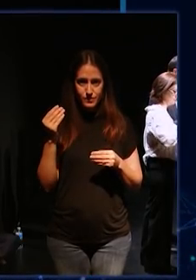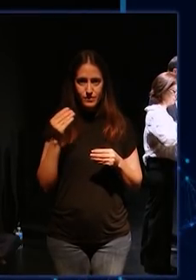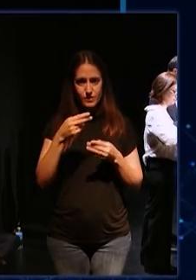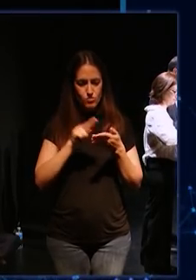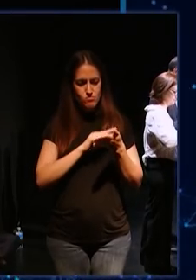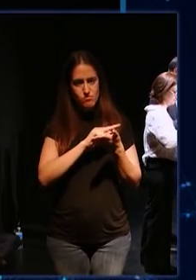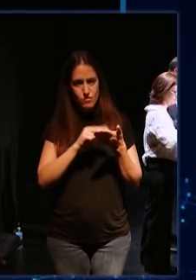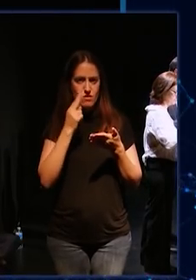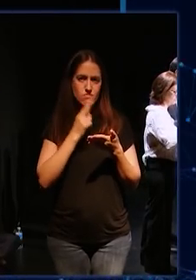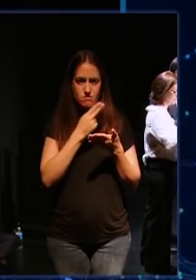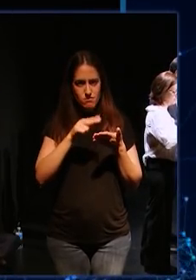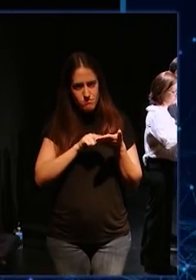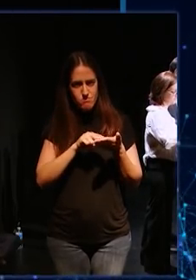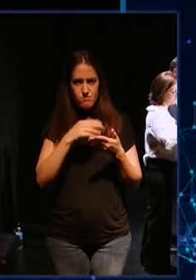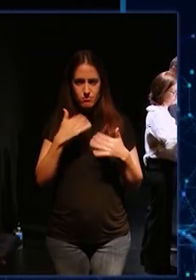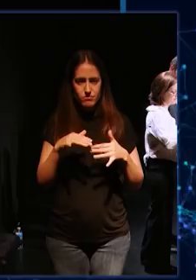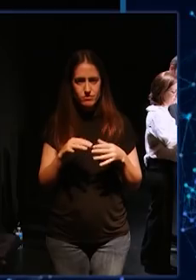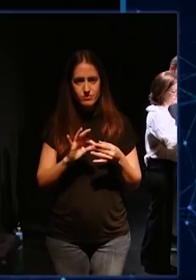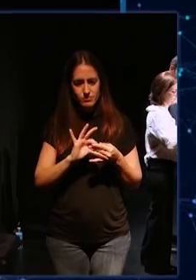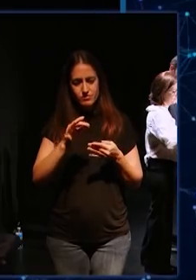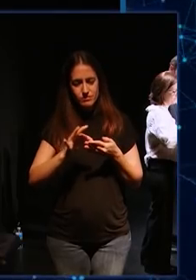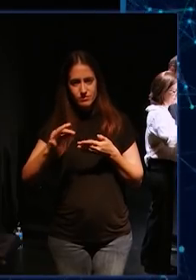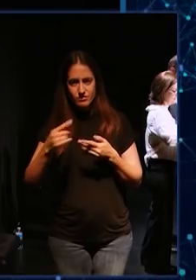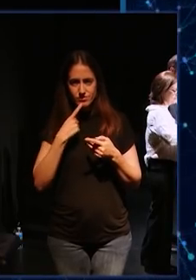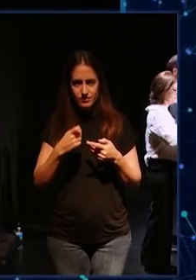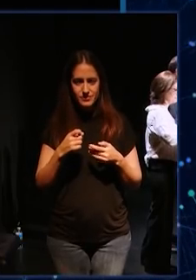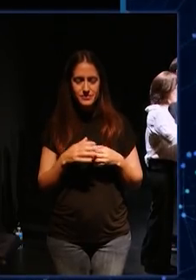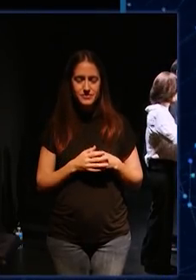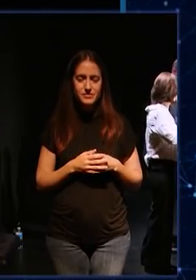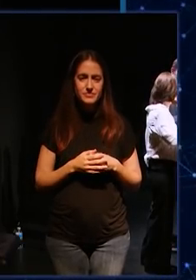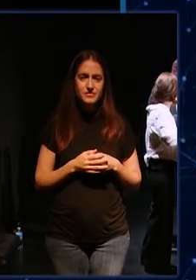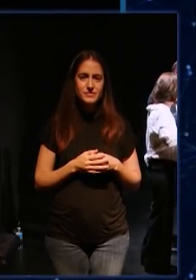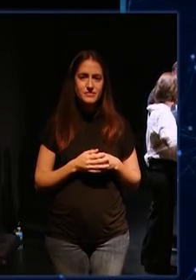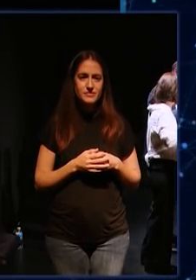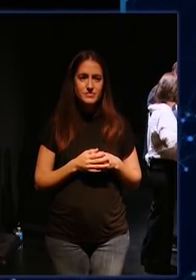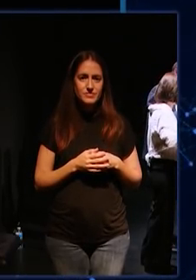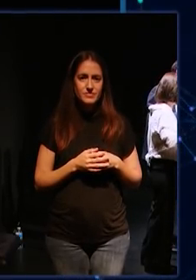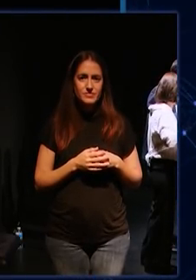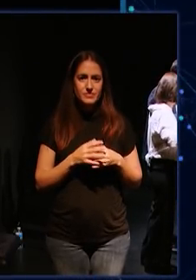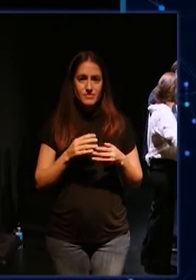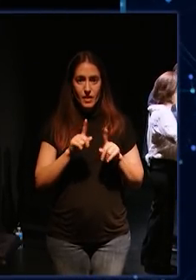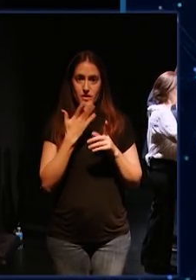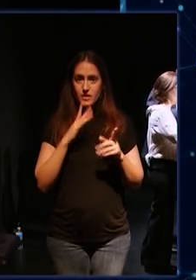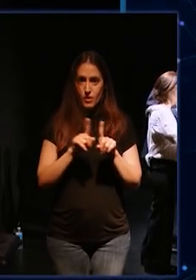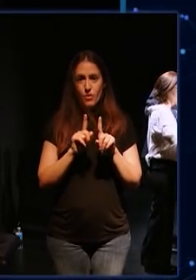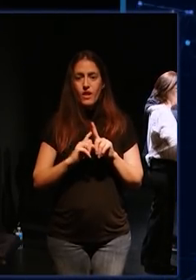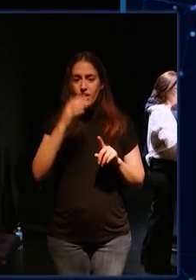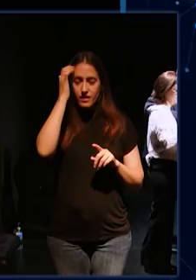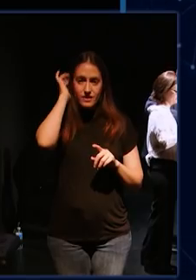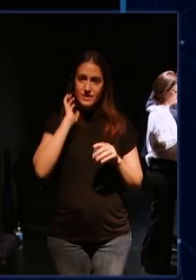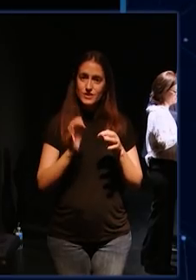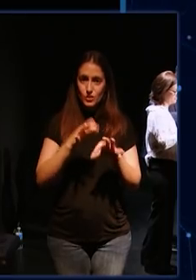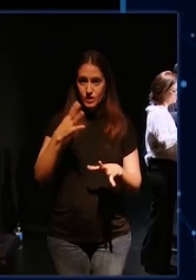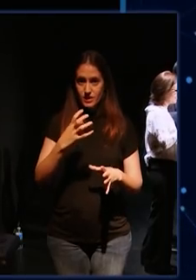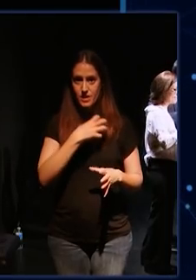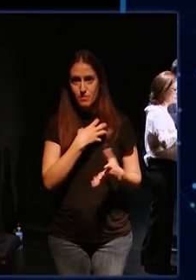tancat. A veure, segonet. Passem dels sorteig de, de la Champions. Anava a dir, aniré obrint el següent, perquè